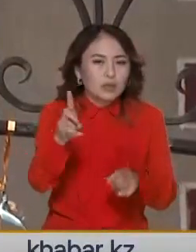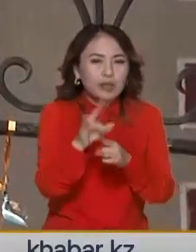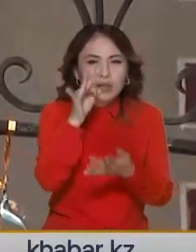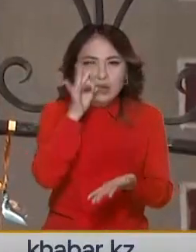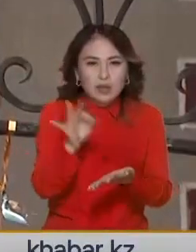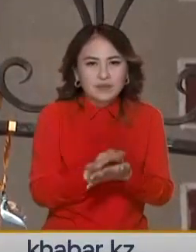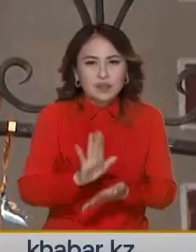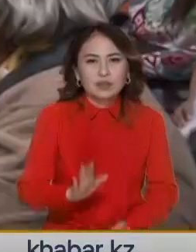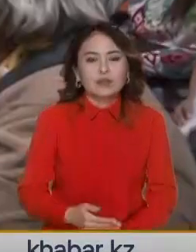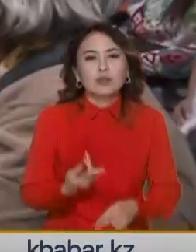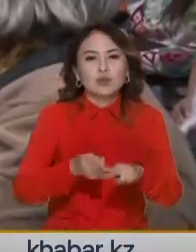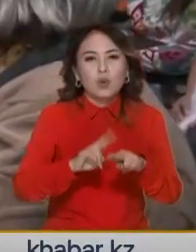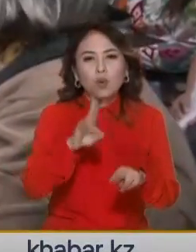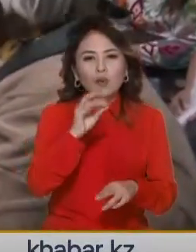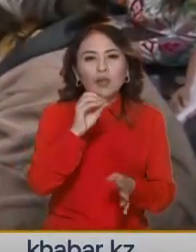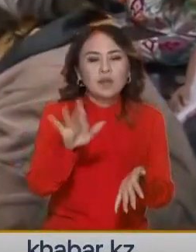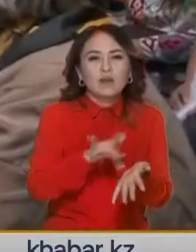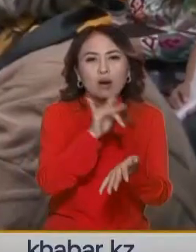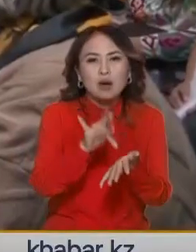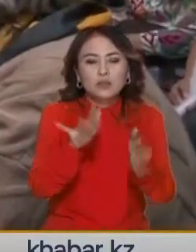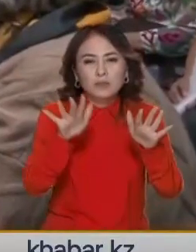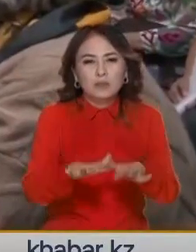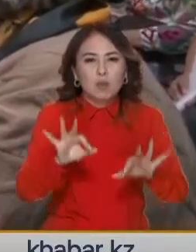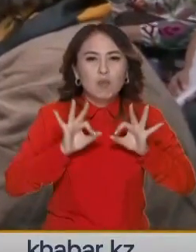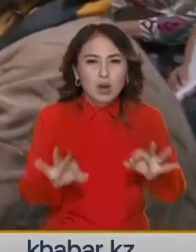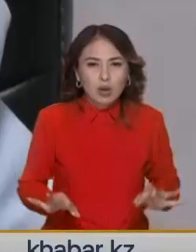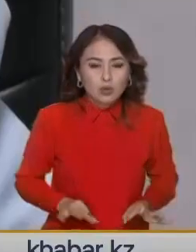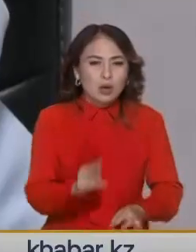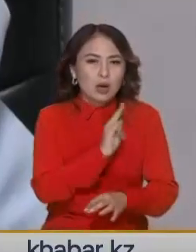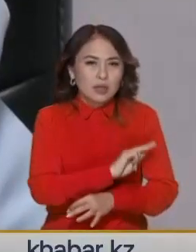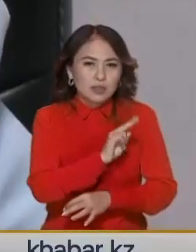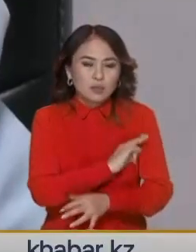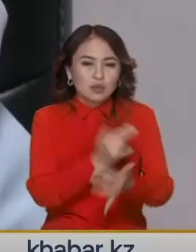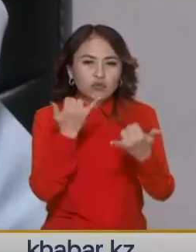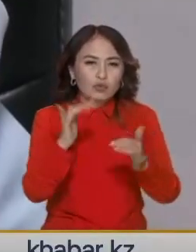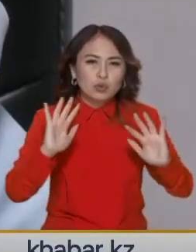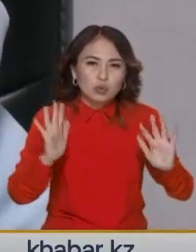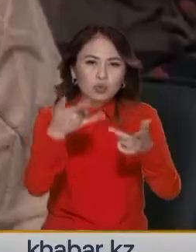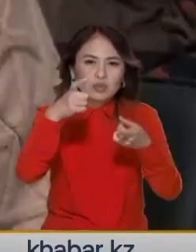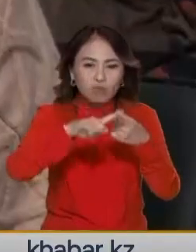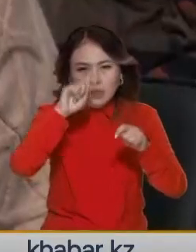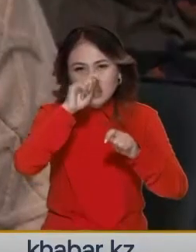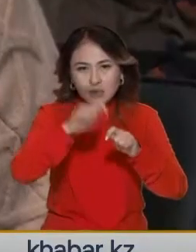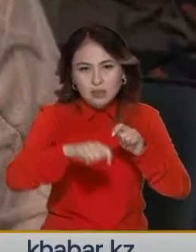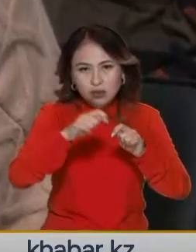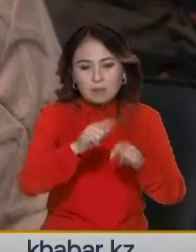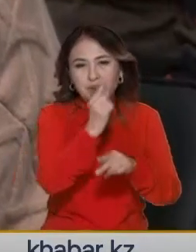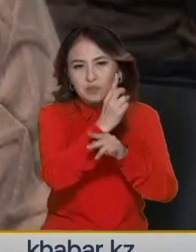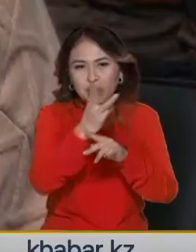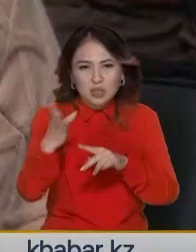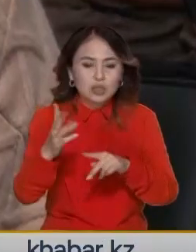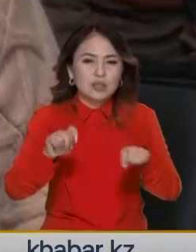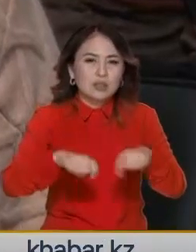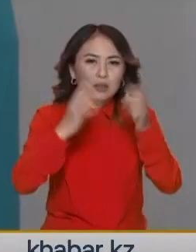ешкім жауап бермеді. Қонаев қалалық білім бөлімі мен прокуратура қызметкерлері осы оқиғаға қатысты тексеріс жүргізіп, бірнеше